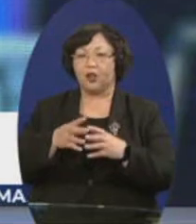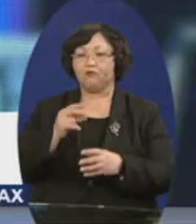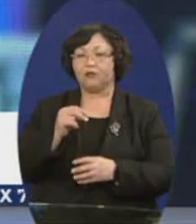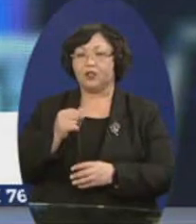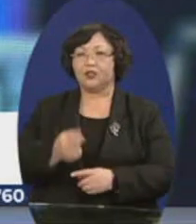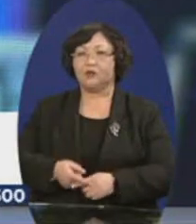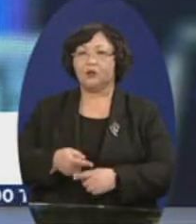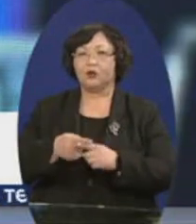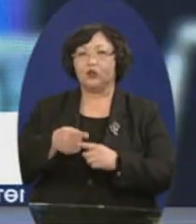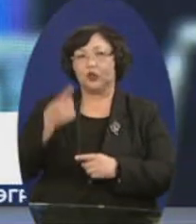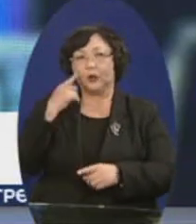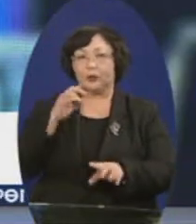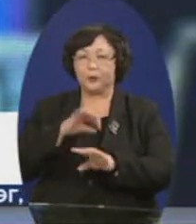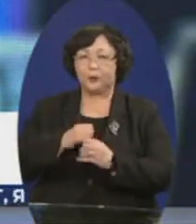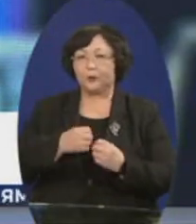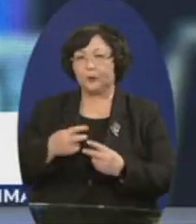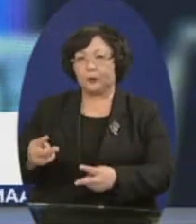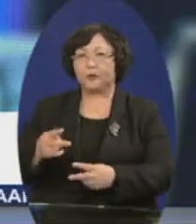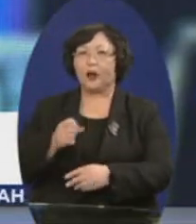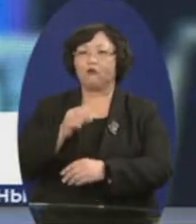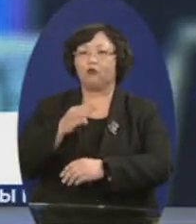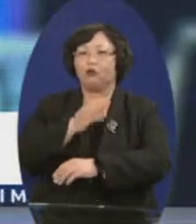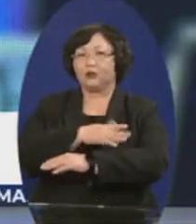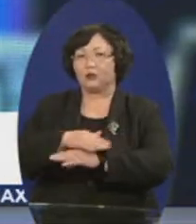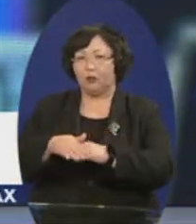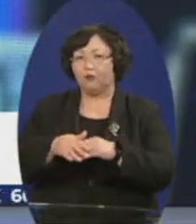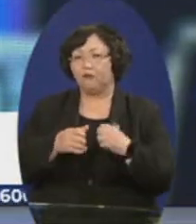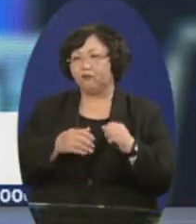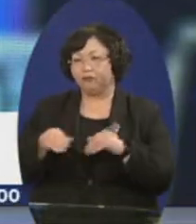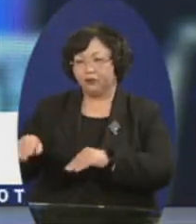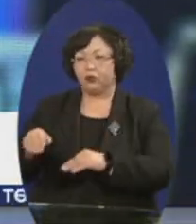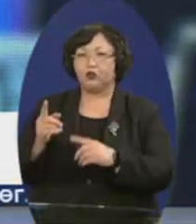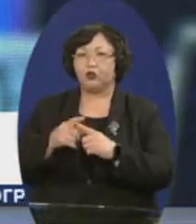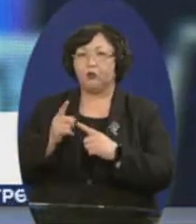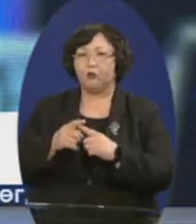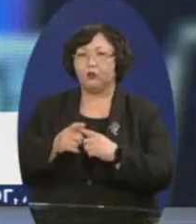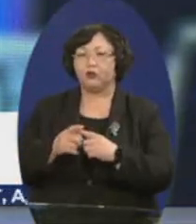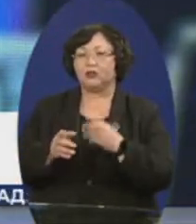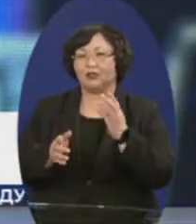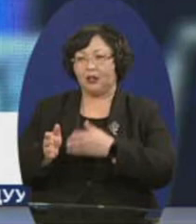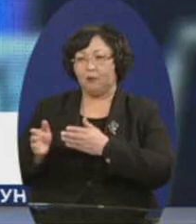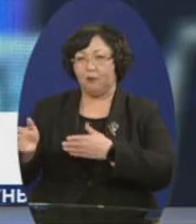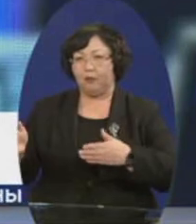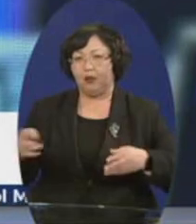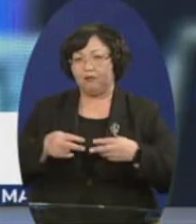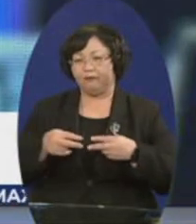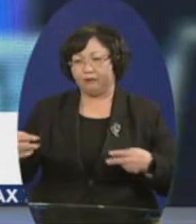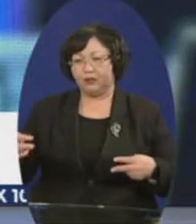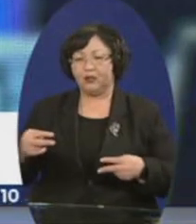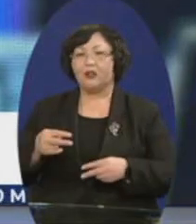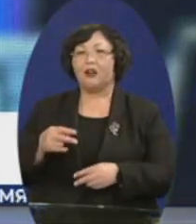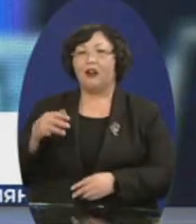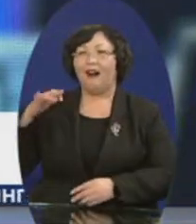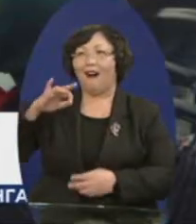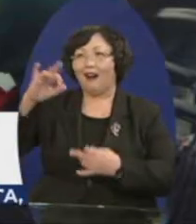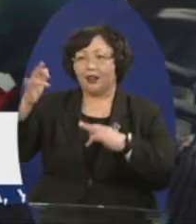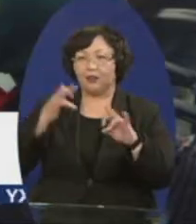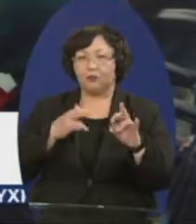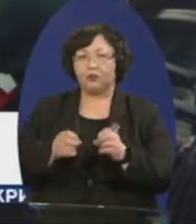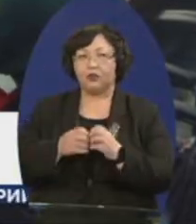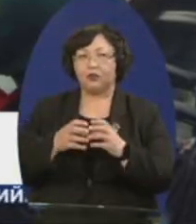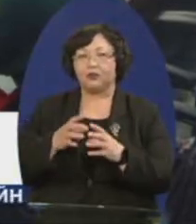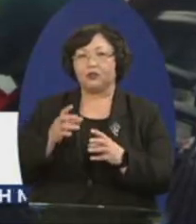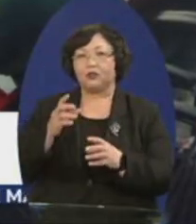болгон зарсан байна. Энэ хүрээнд автоцам болоод төмөр зам мөн агаарын замд шинжилэл хийж бүтээн хэмжээг нэмэгдүүлэхээр зорьсон байна.